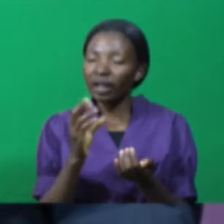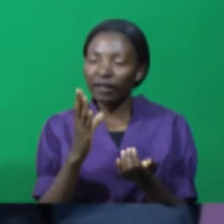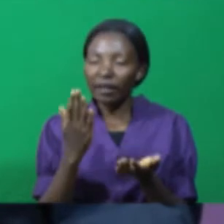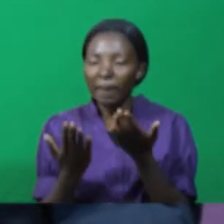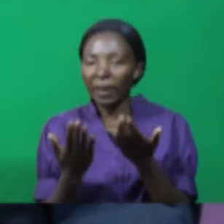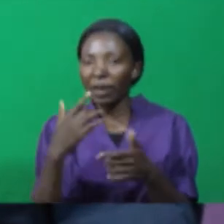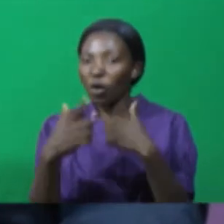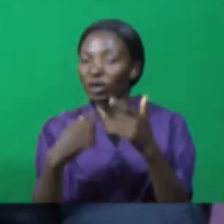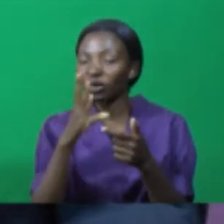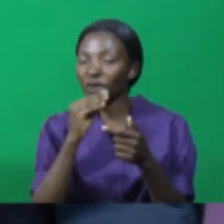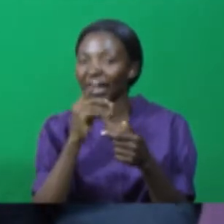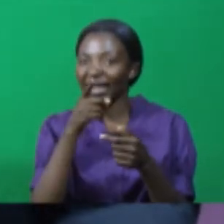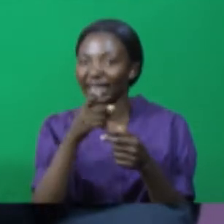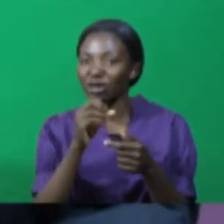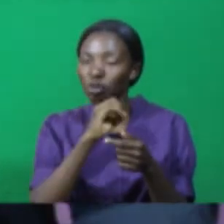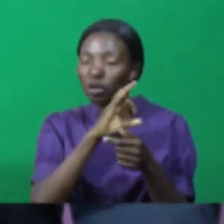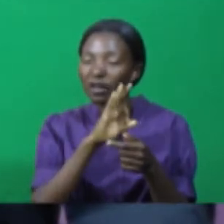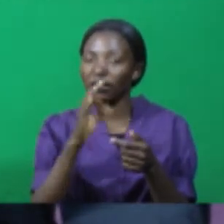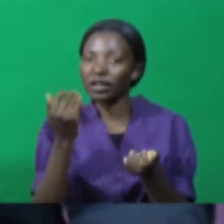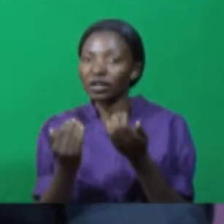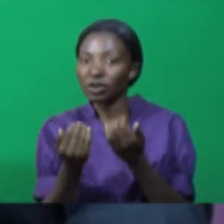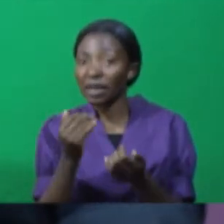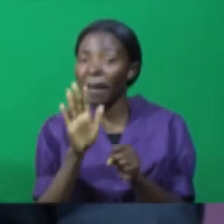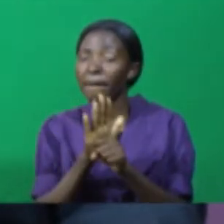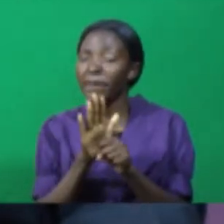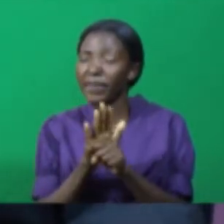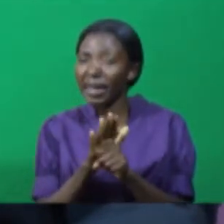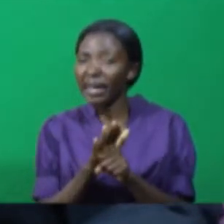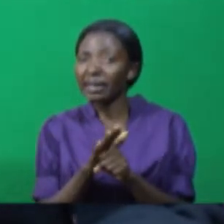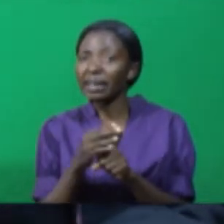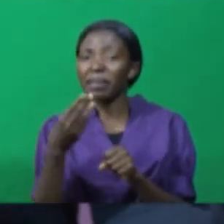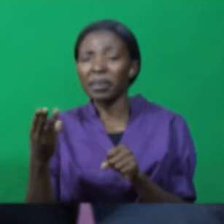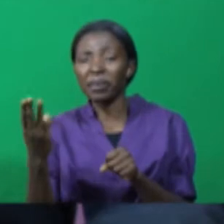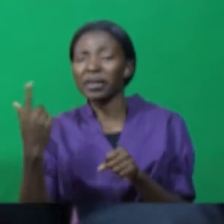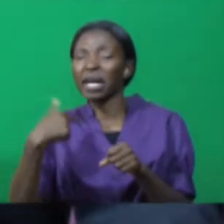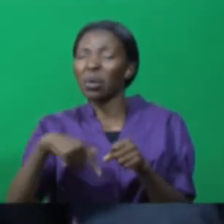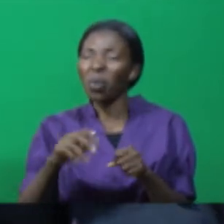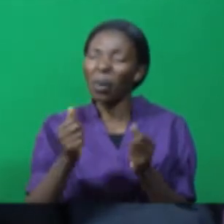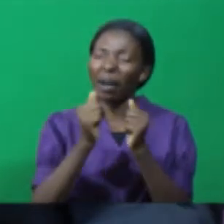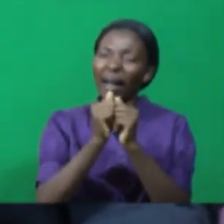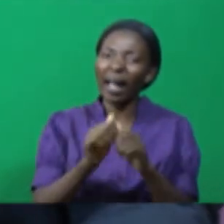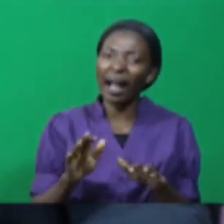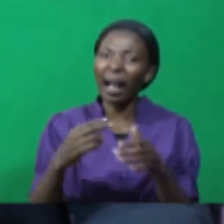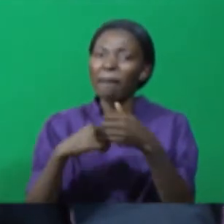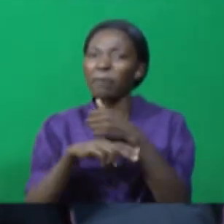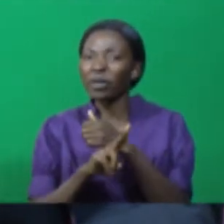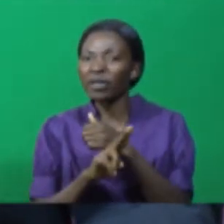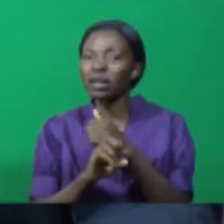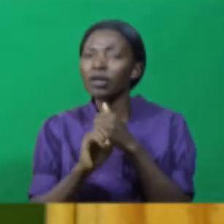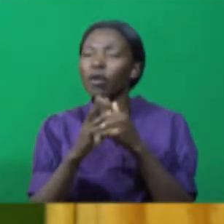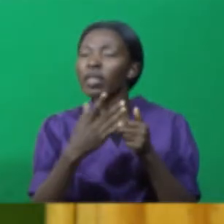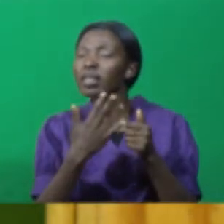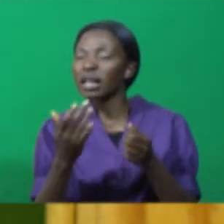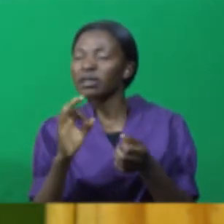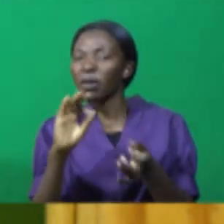wa tereri. Ayo waka. Because wa tereri wanzu kwa nekufamba pastor. Orange. Vachino chaka zunze kusimbisa misha. Unazi ya shino damu